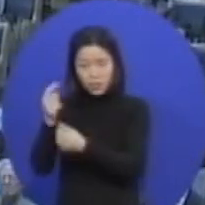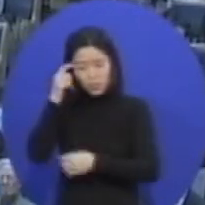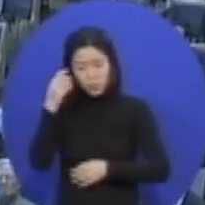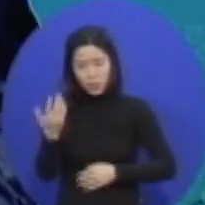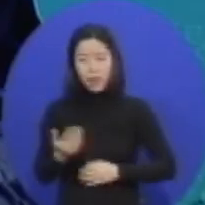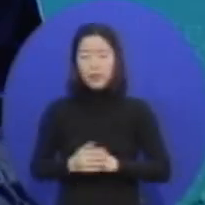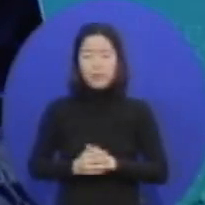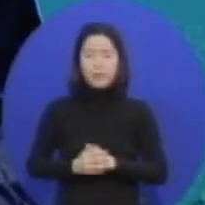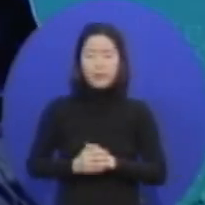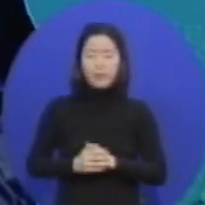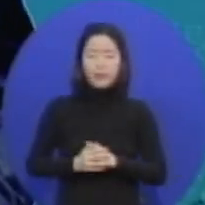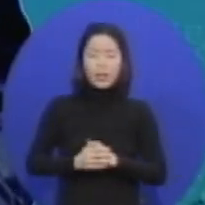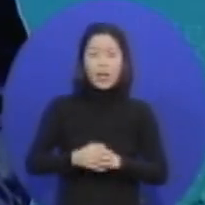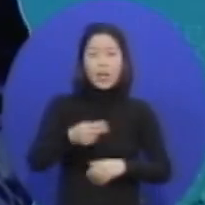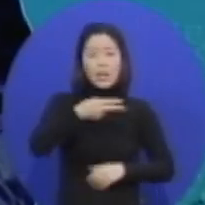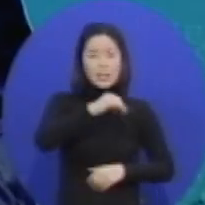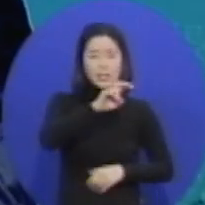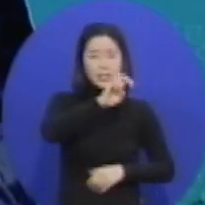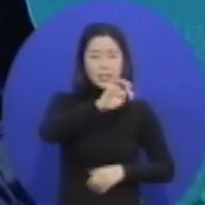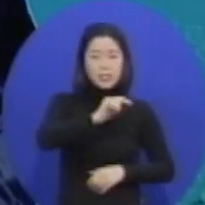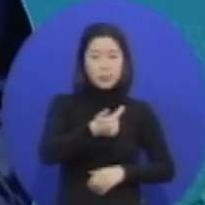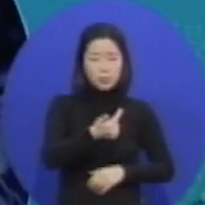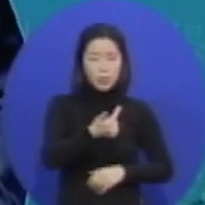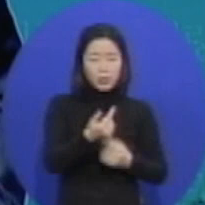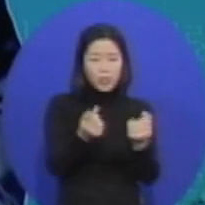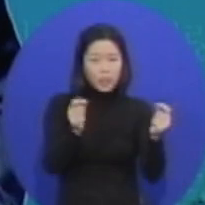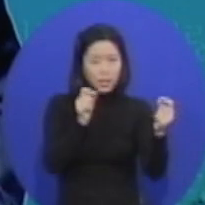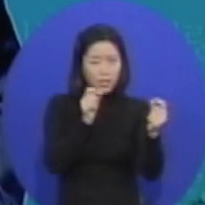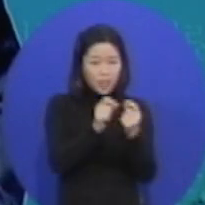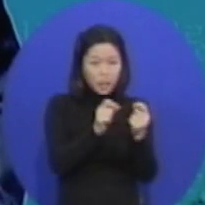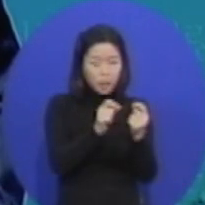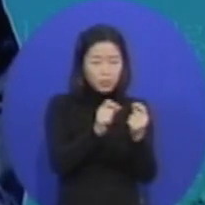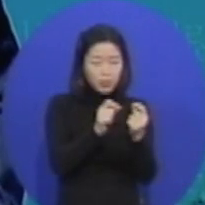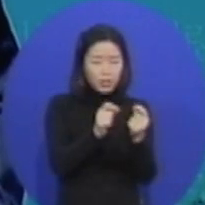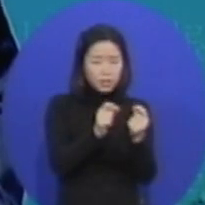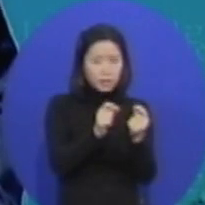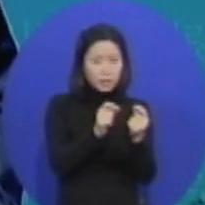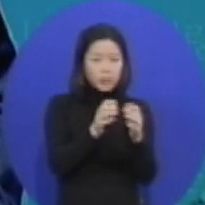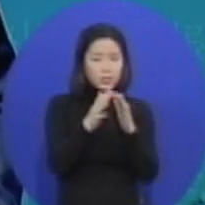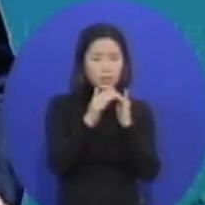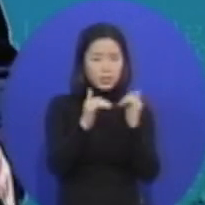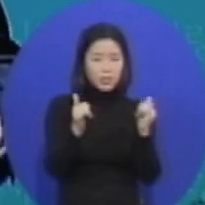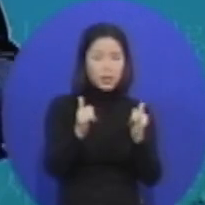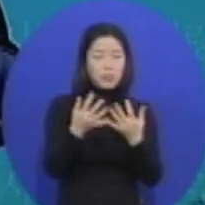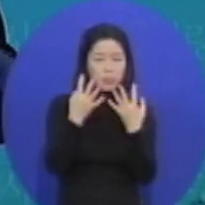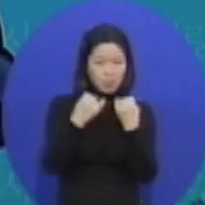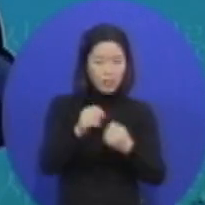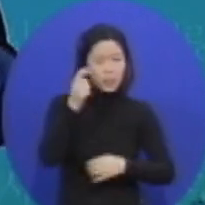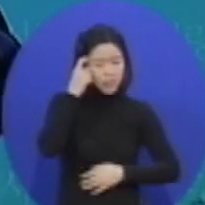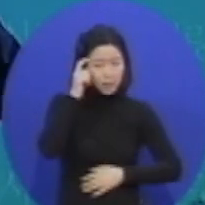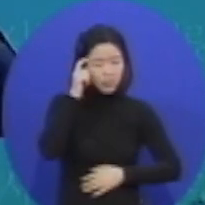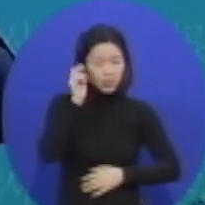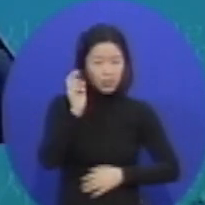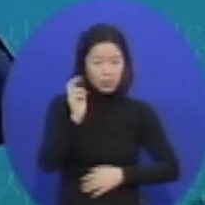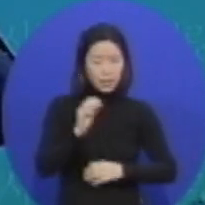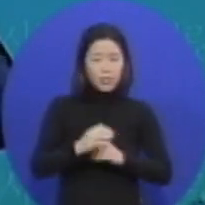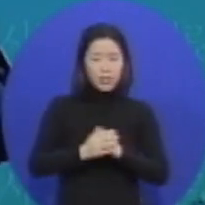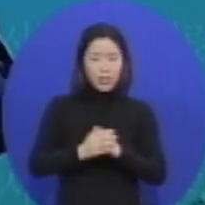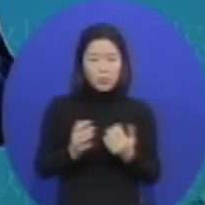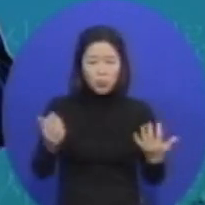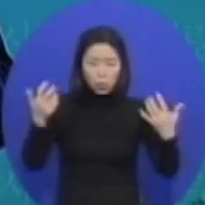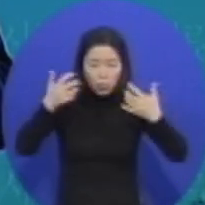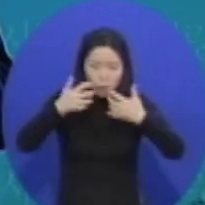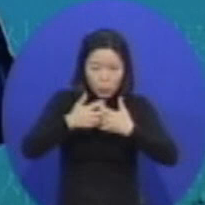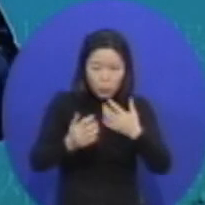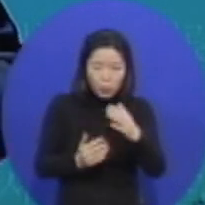바리새인 시몬의 게 가깝다 고 생각하시는 분들이 많으실 겁니다 한번도 넘치게 하나님께 감사하자